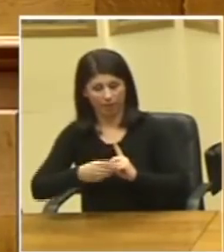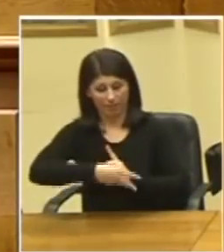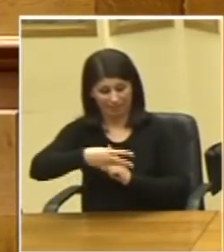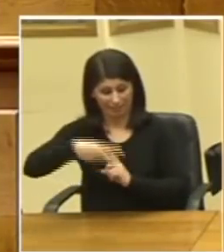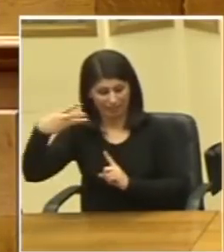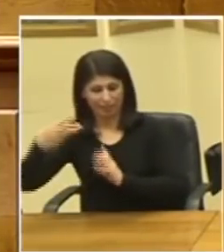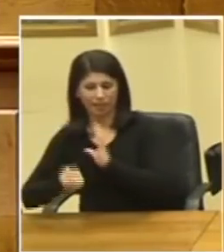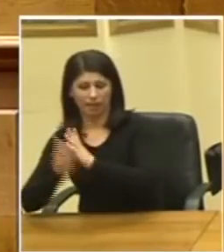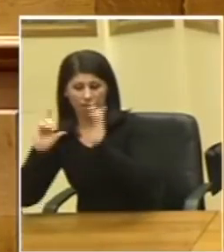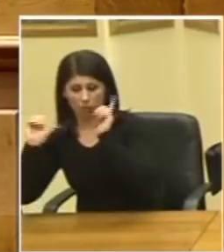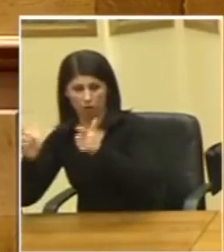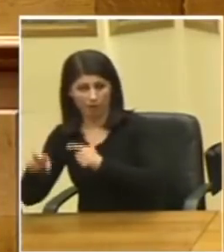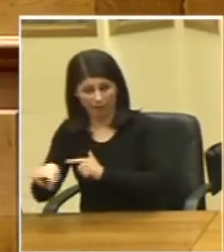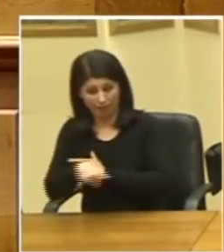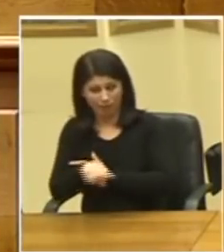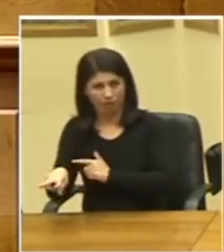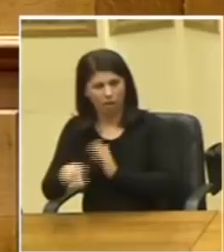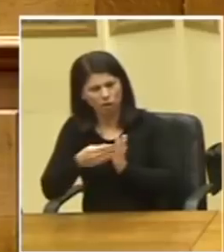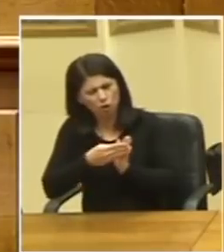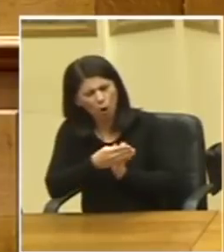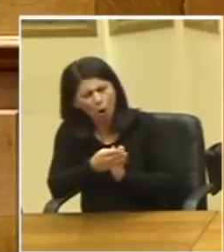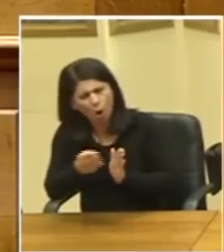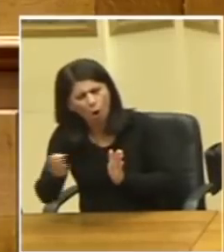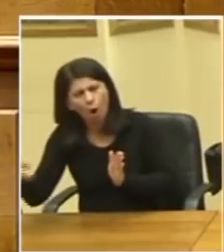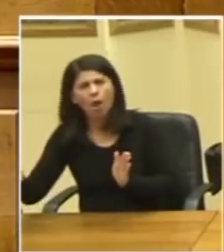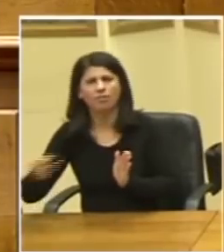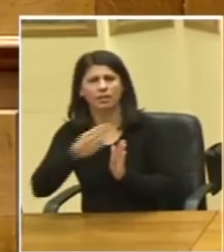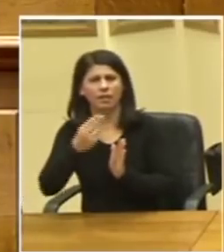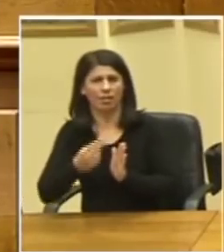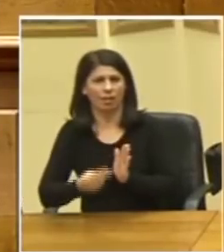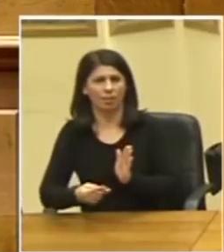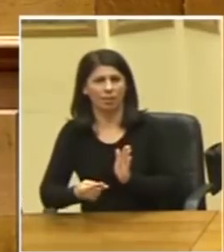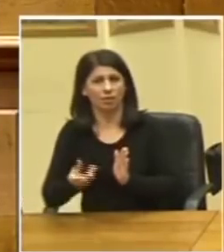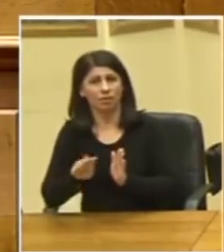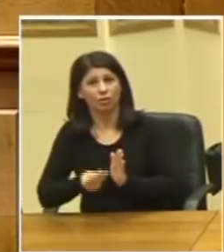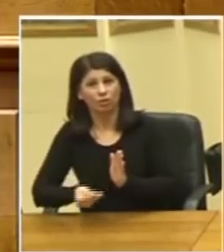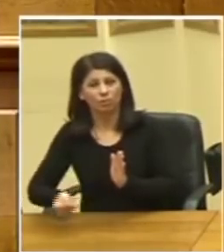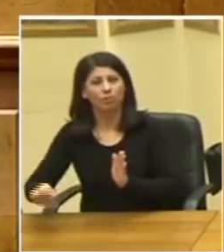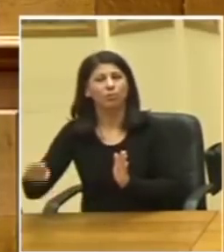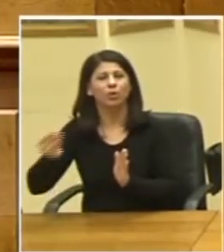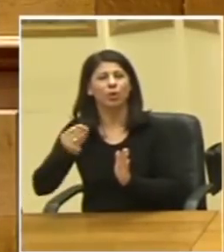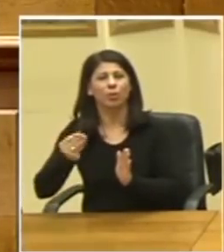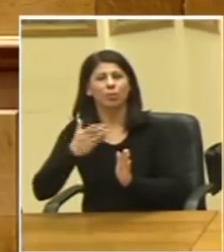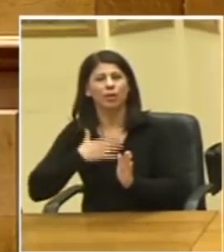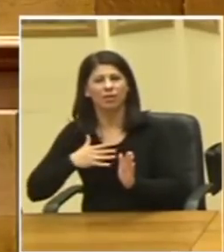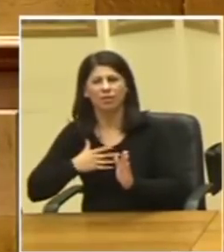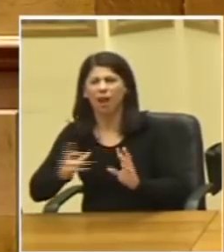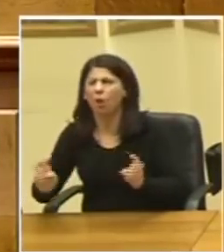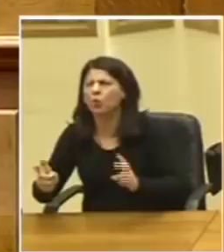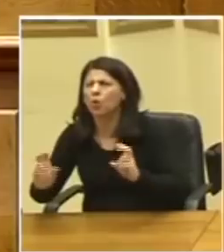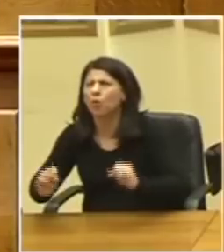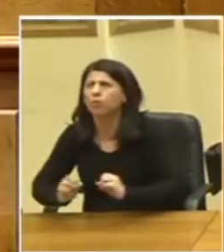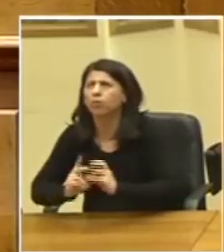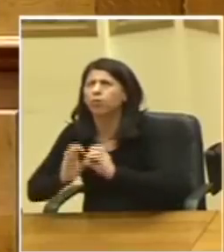Νέα Δημοκρατία σε όλα αυτά τα ζητήματα, τόσο περισσότερο κουρνιαχτό προσπαθούν να σηκώσουν. Απ' τη